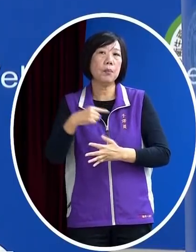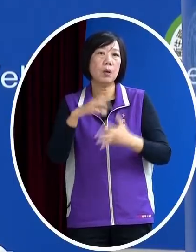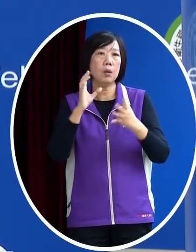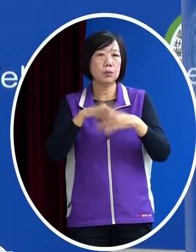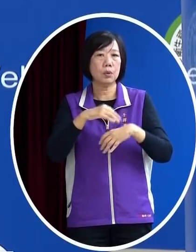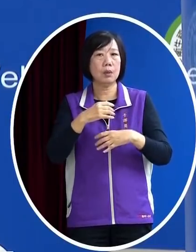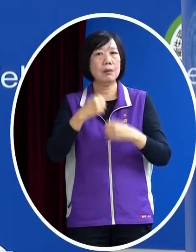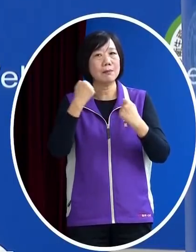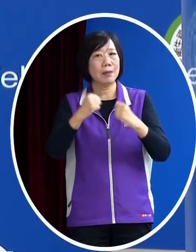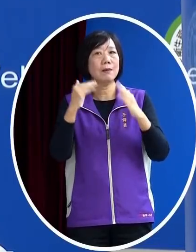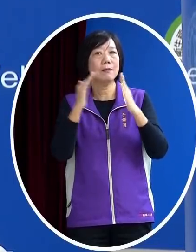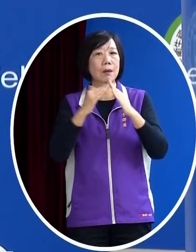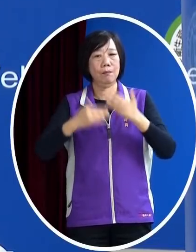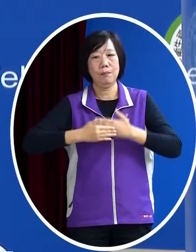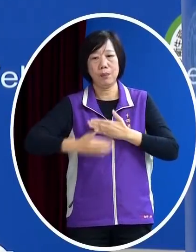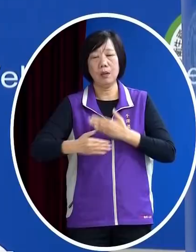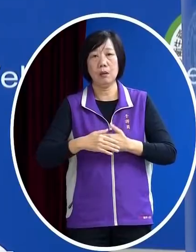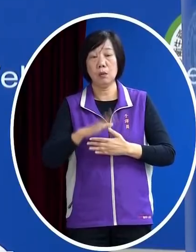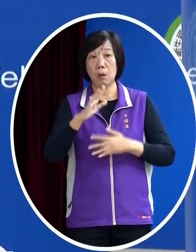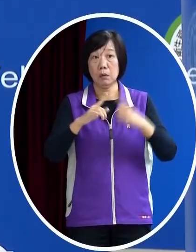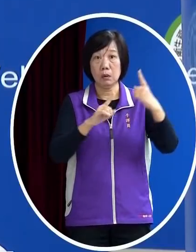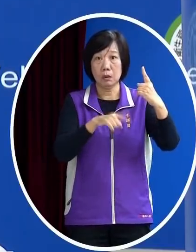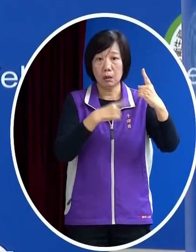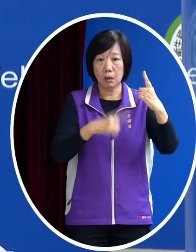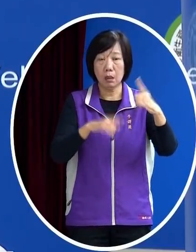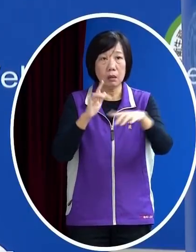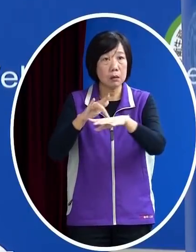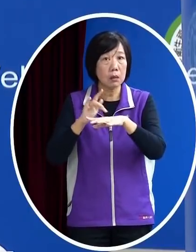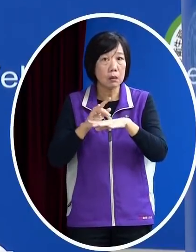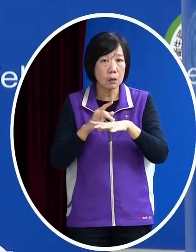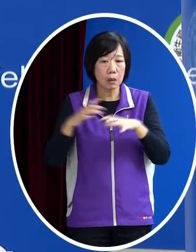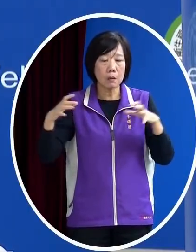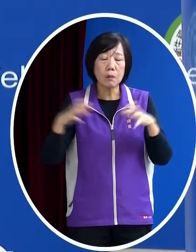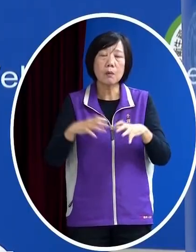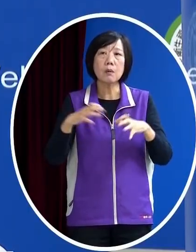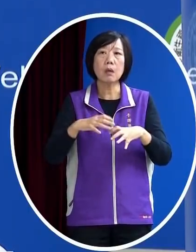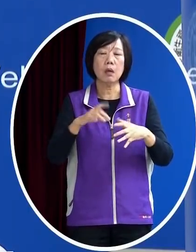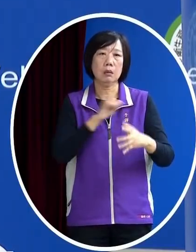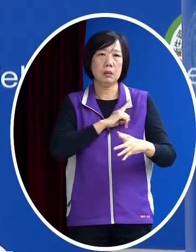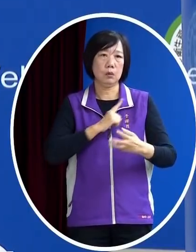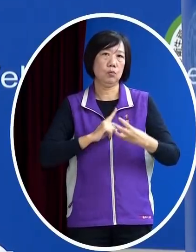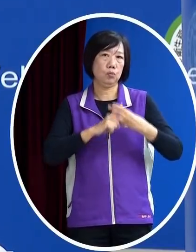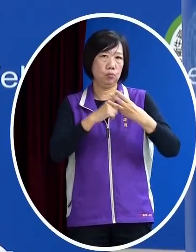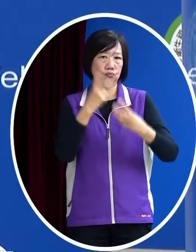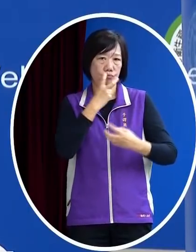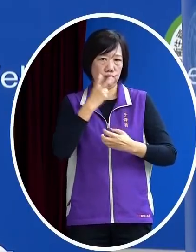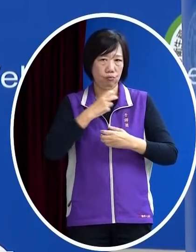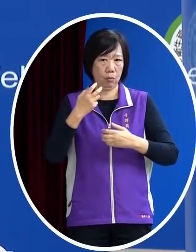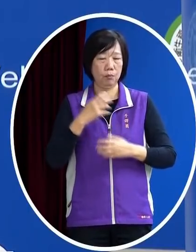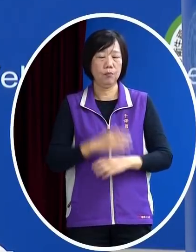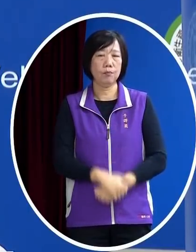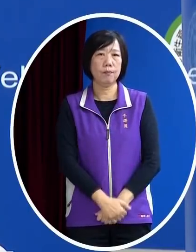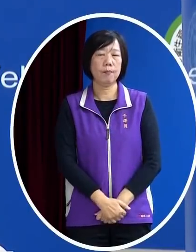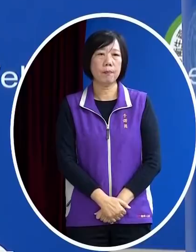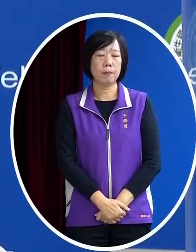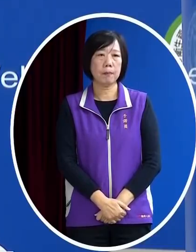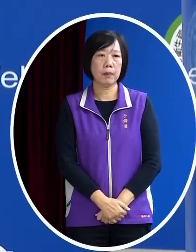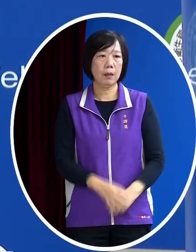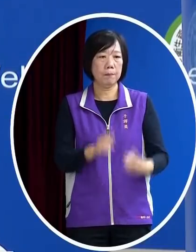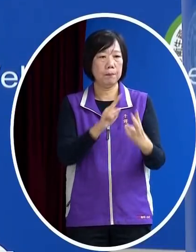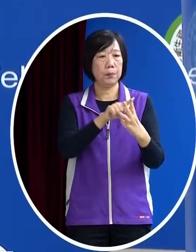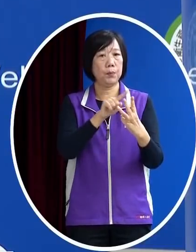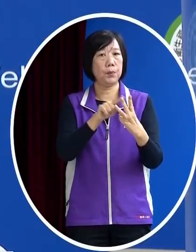家隔离。那1人为同车的接触者，那列为自主健康管理。那总共这个